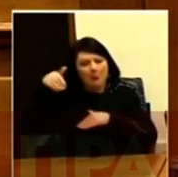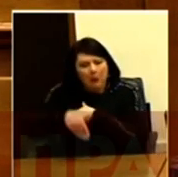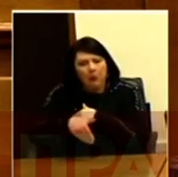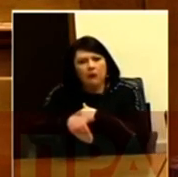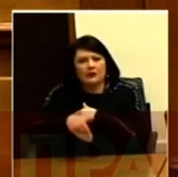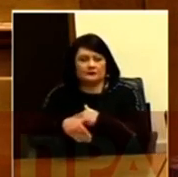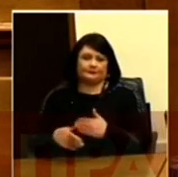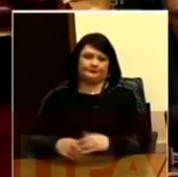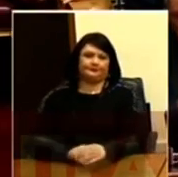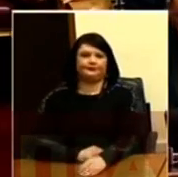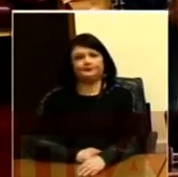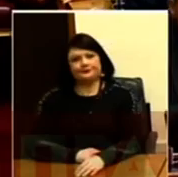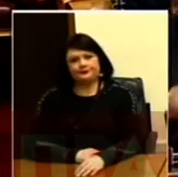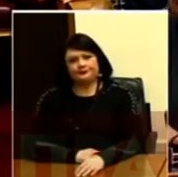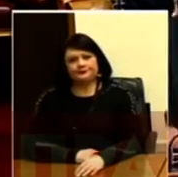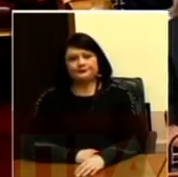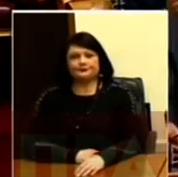τόπου.